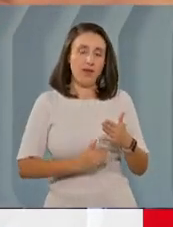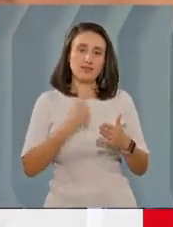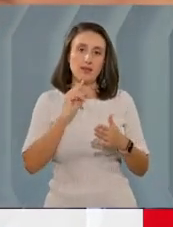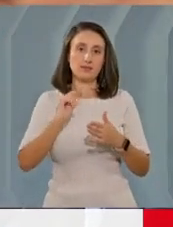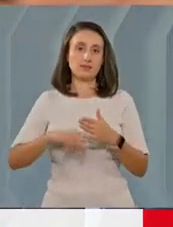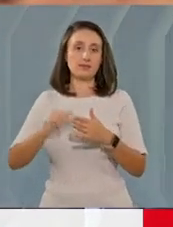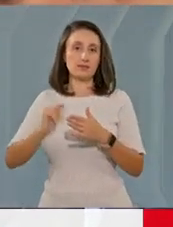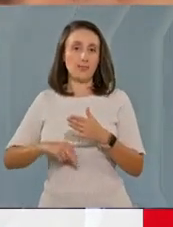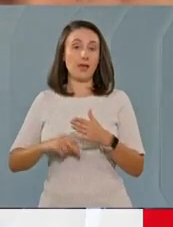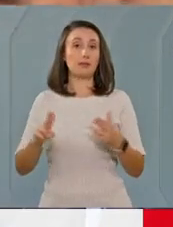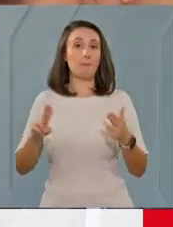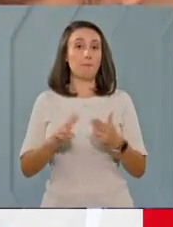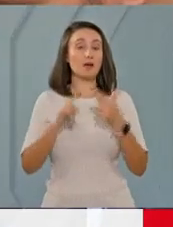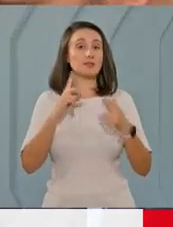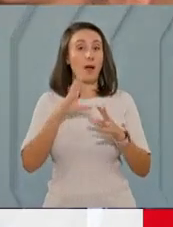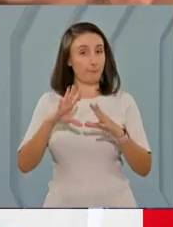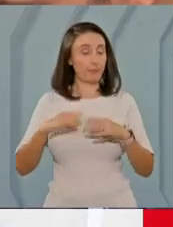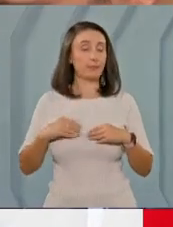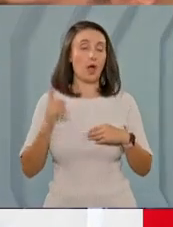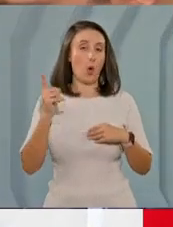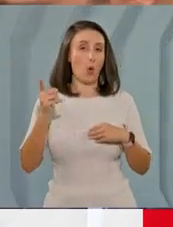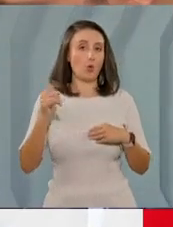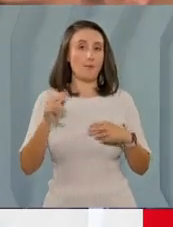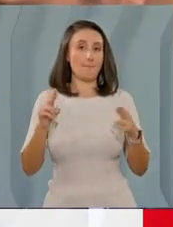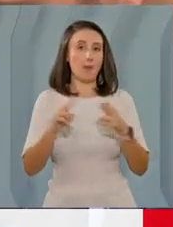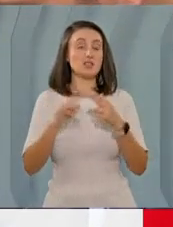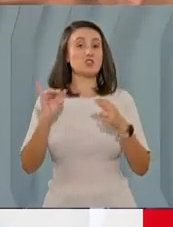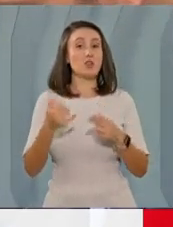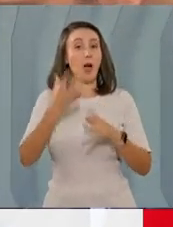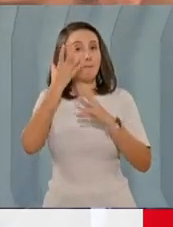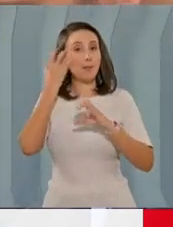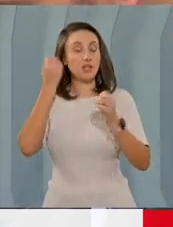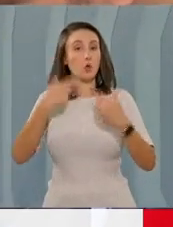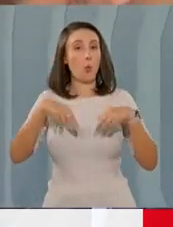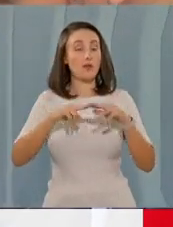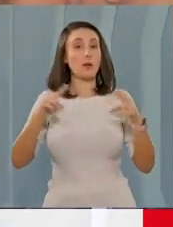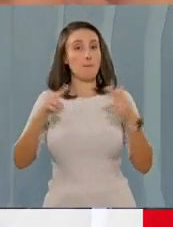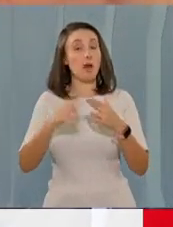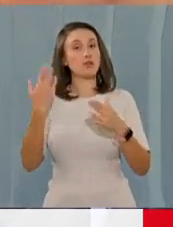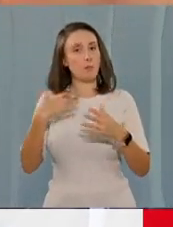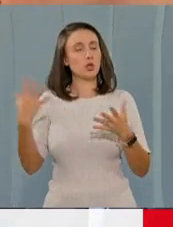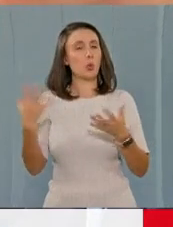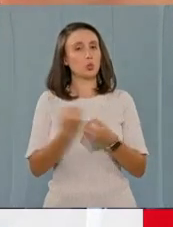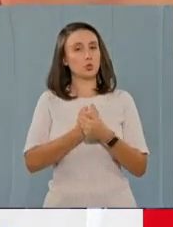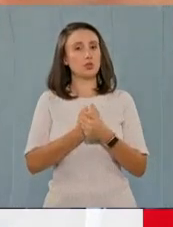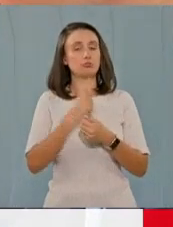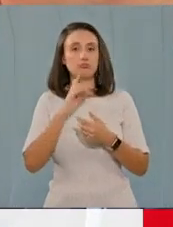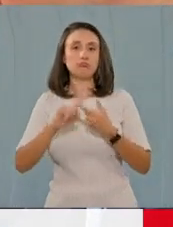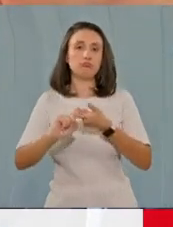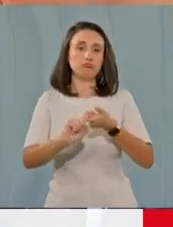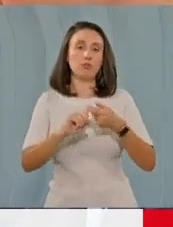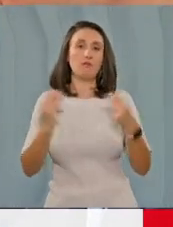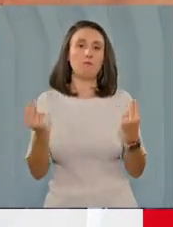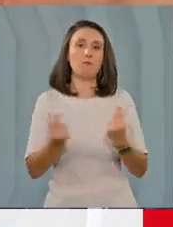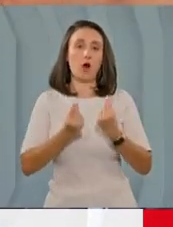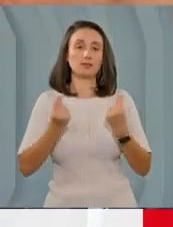semnat la Paris, s-a primit la Paris și prin ambasada noastră de la Paris am reușit să ne coordonăm foarte bine cu